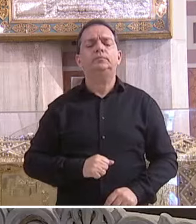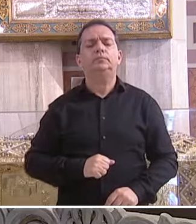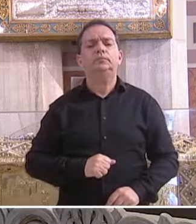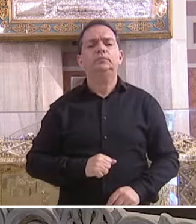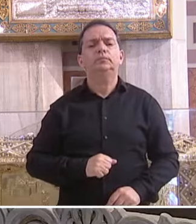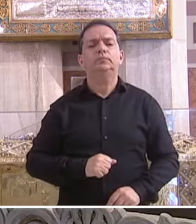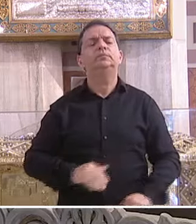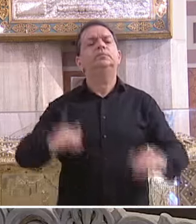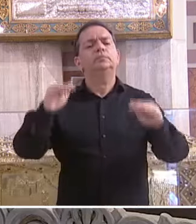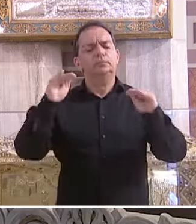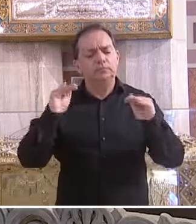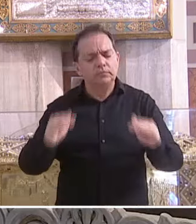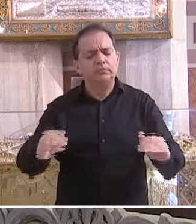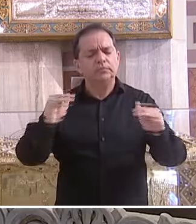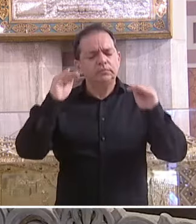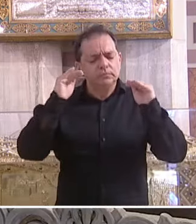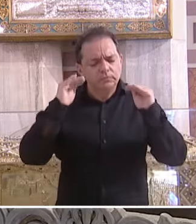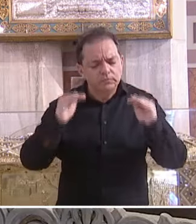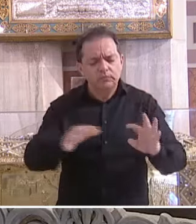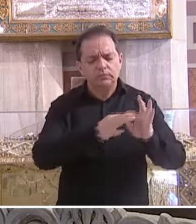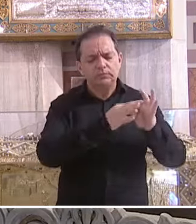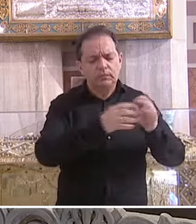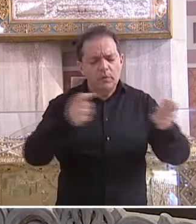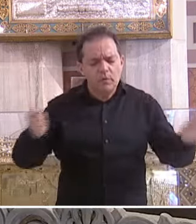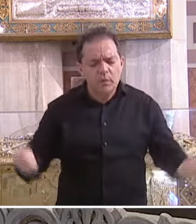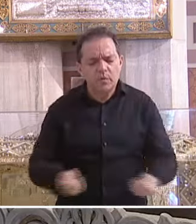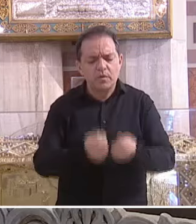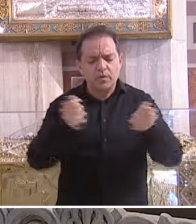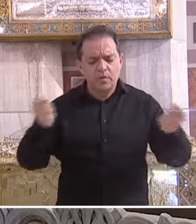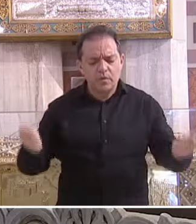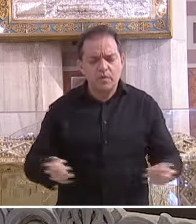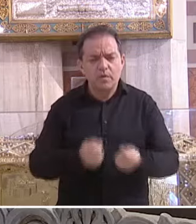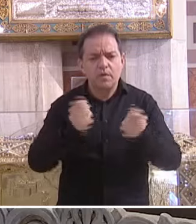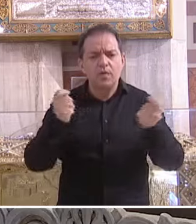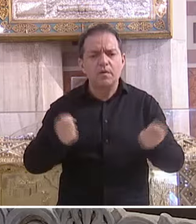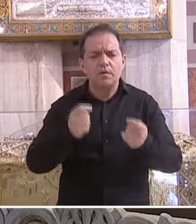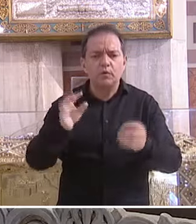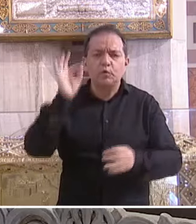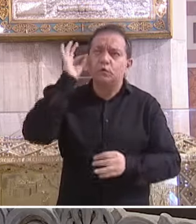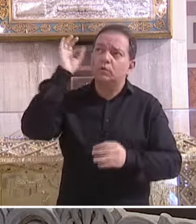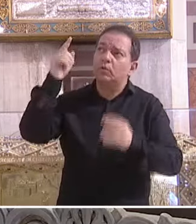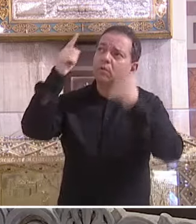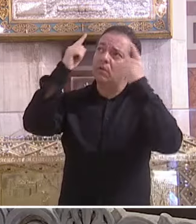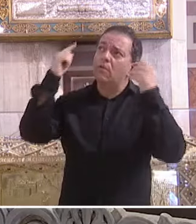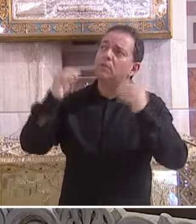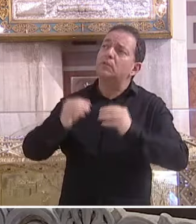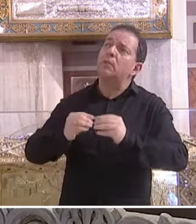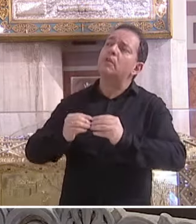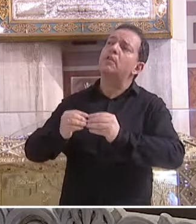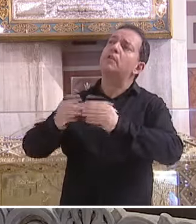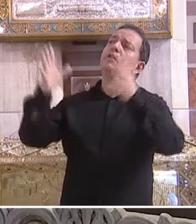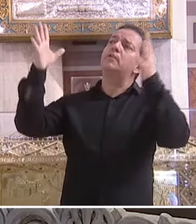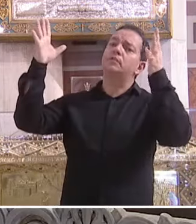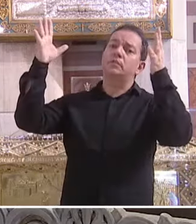να εργάζεται άοκνα για την δόξα του Θεού. Έτσι, στην Σμύρνη ανέπτυξε